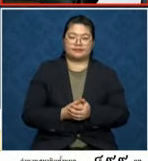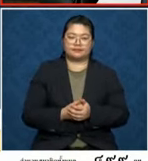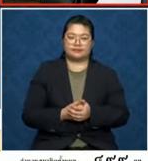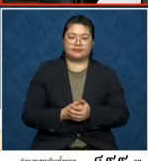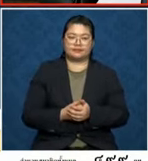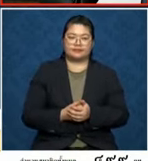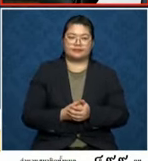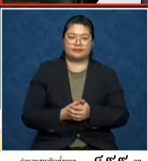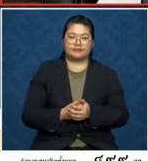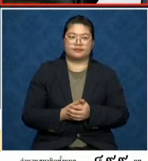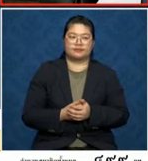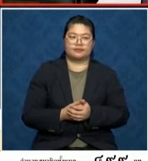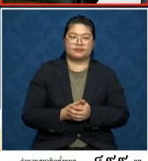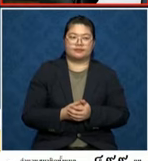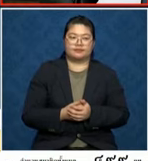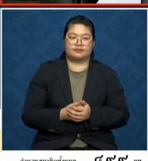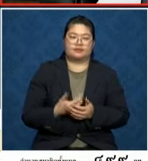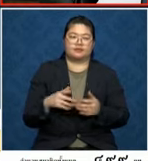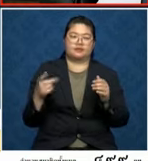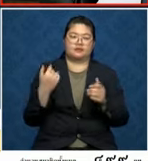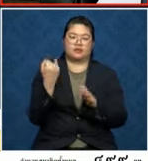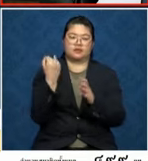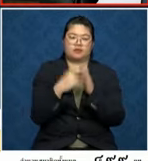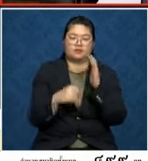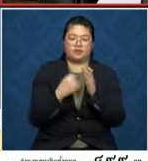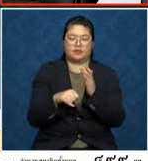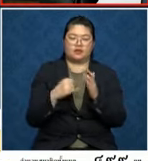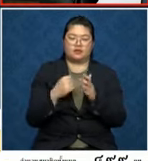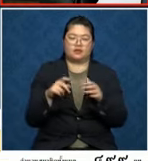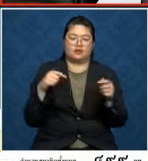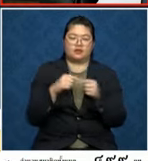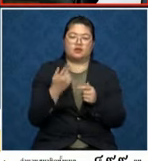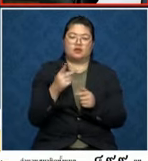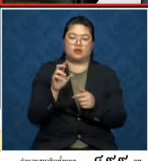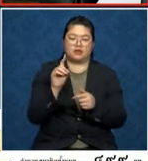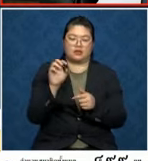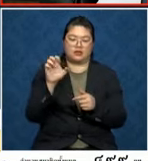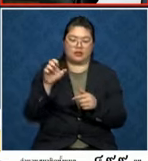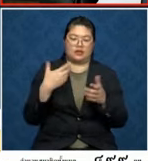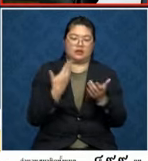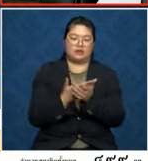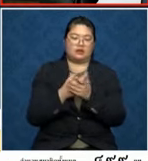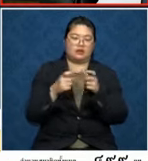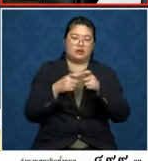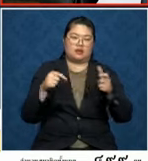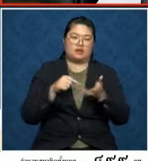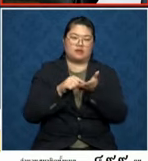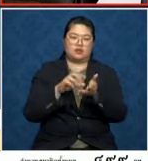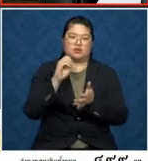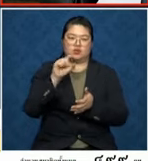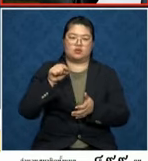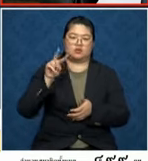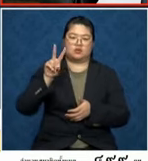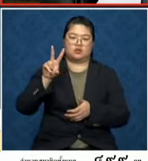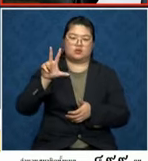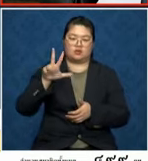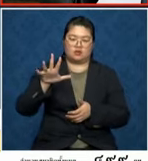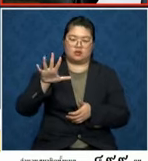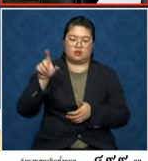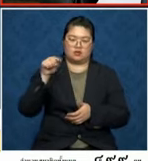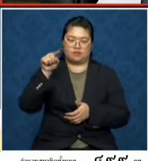คดีเช็คเด้งที่ถูกกันนะครับตอนนี้ประมาณ 1% มูลค่าของเช็คที่เด้งก็ 0.25% เท่านั้นนะครับและการปิด